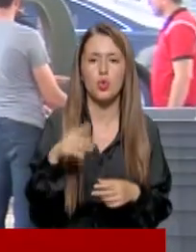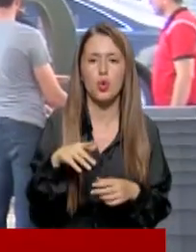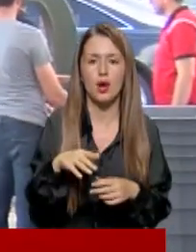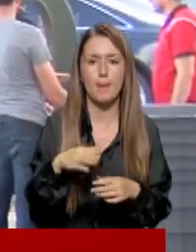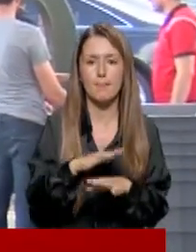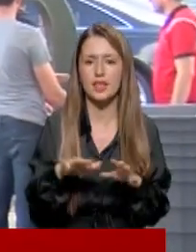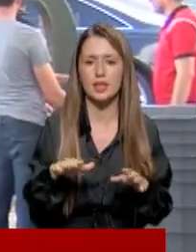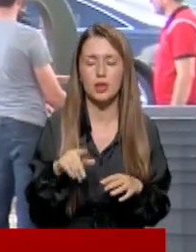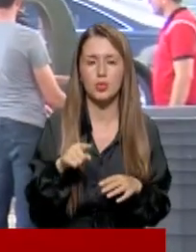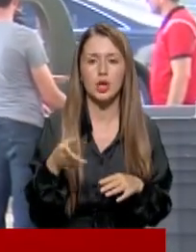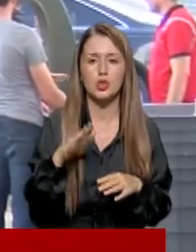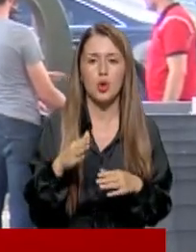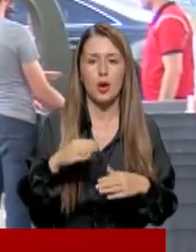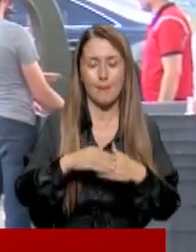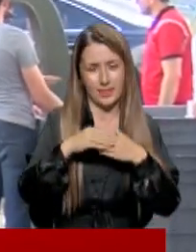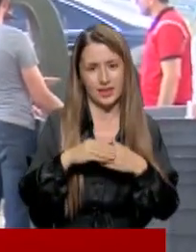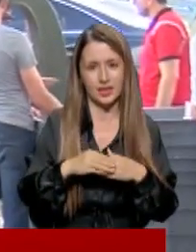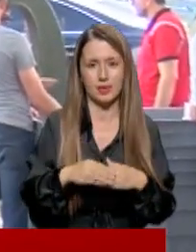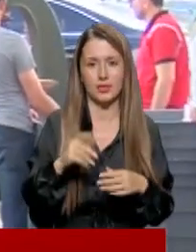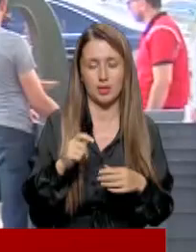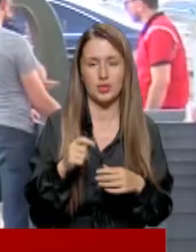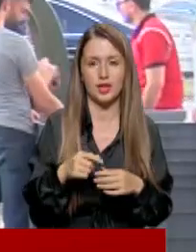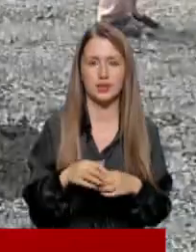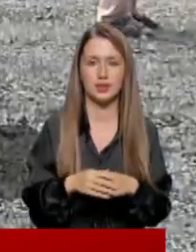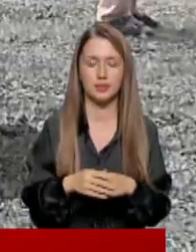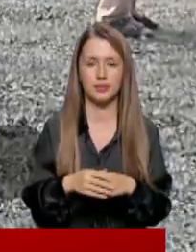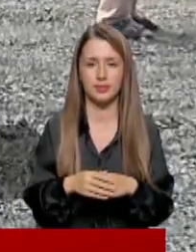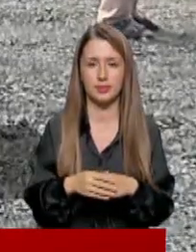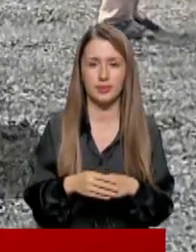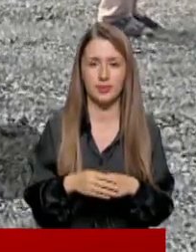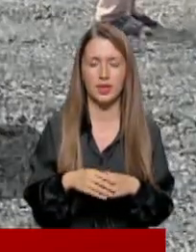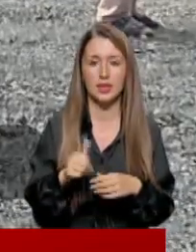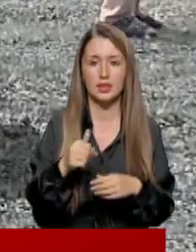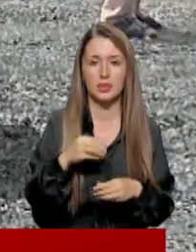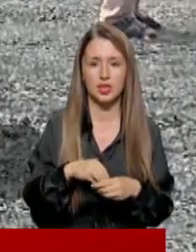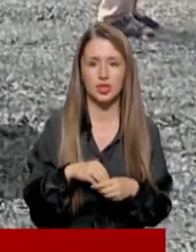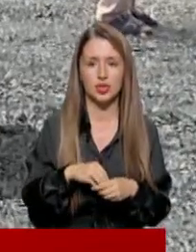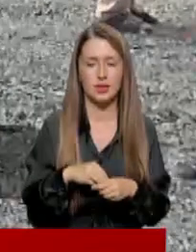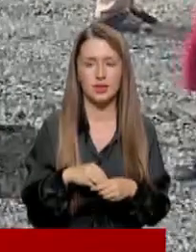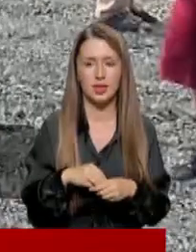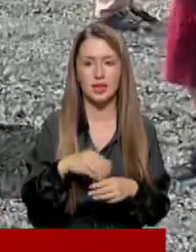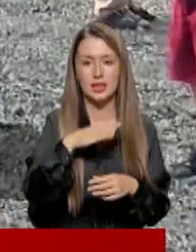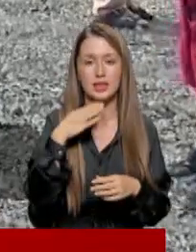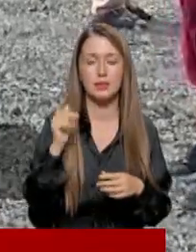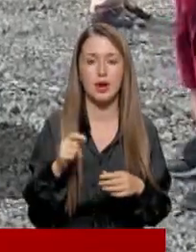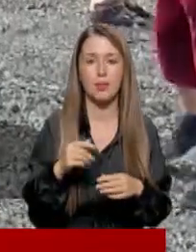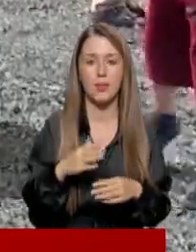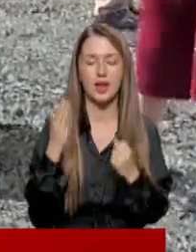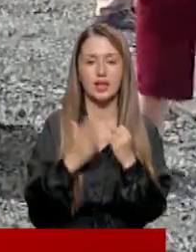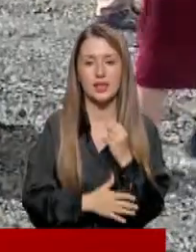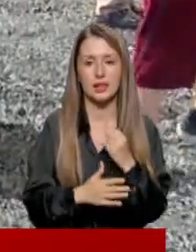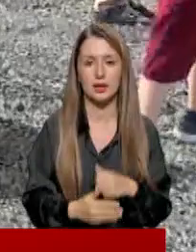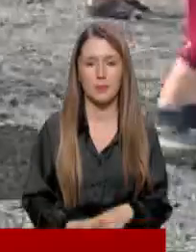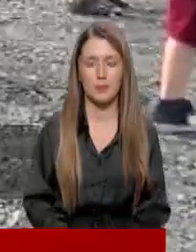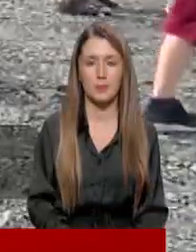bitti. Bundan sonra bayramlaşacağız. Büyükler, küçükler gidip gelecekler işe. Alan içerisinde kesim yapmak yasaktır. Kesenler